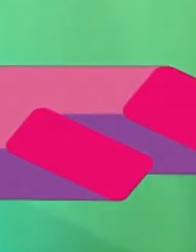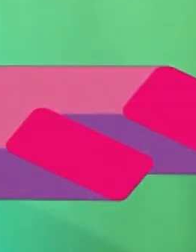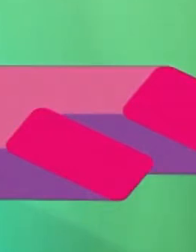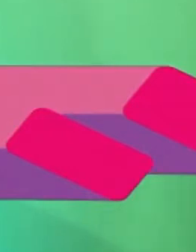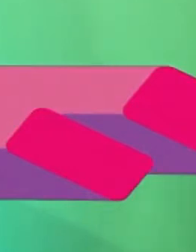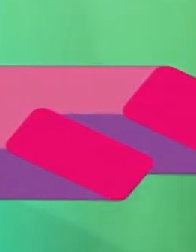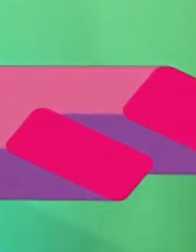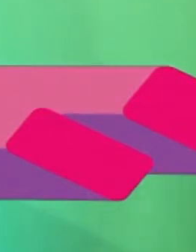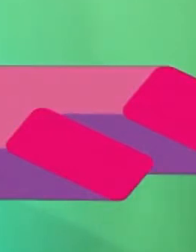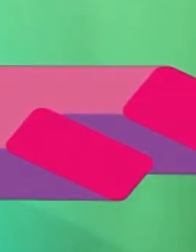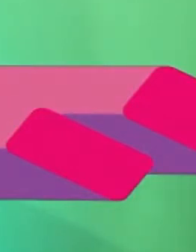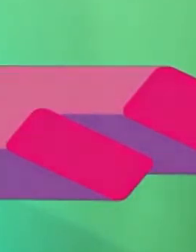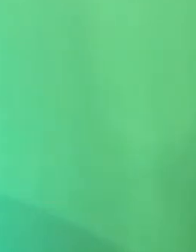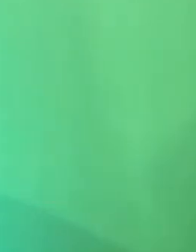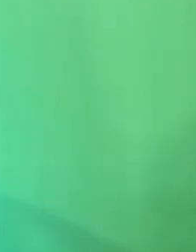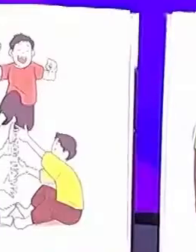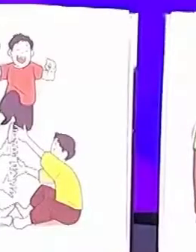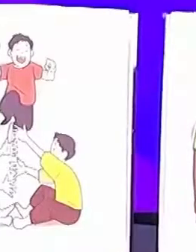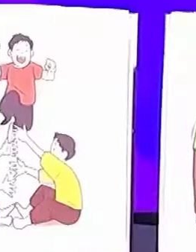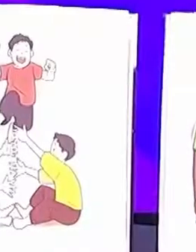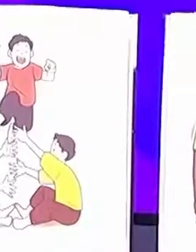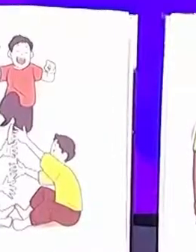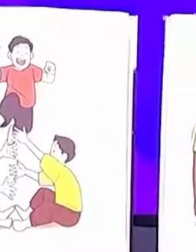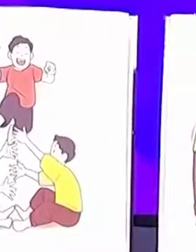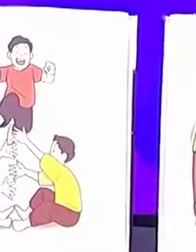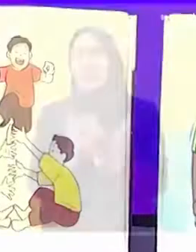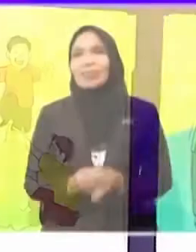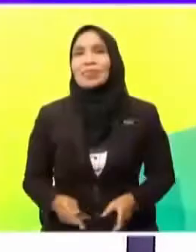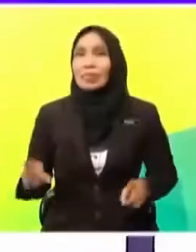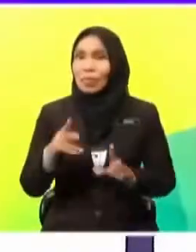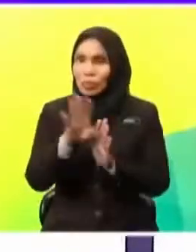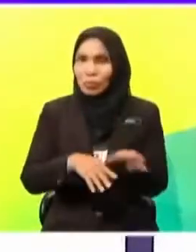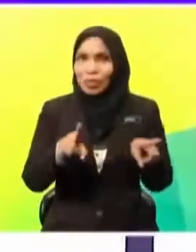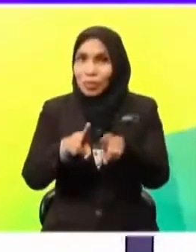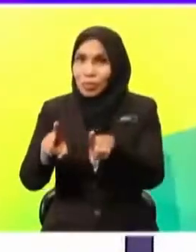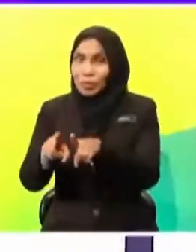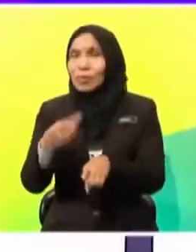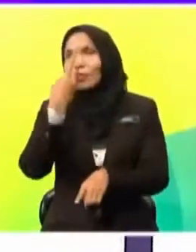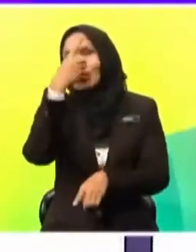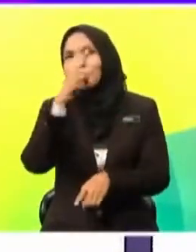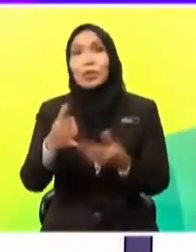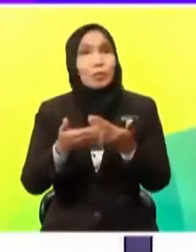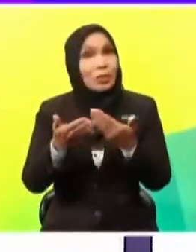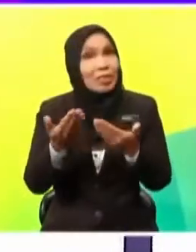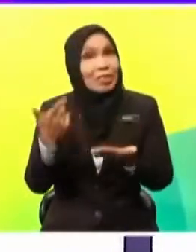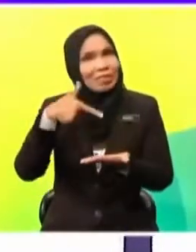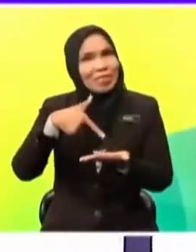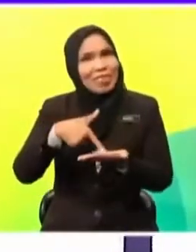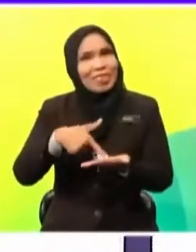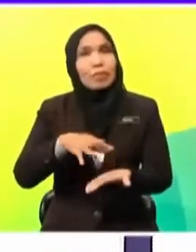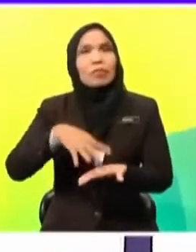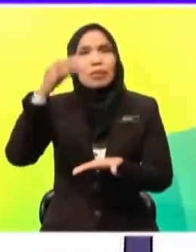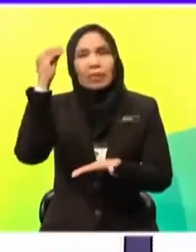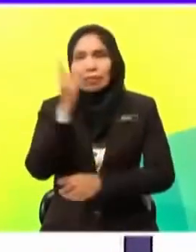itu deh kita berkenalan dengan Cikgu suhaidi Terima kasih kami bersama kami pada hari ini untuk mempermudah carikan mata pelajaran Pendidikan